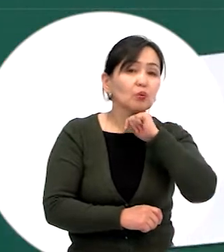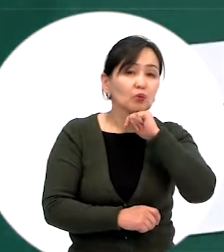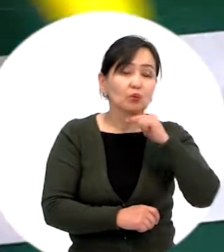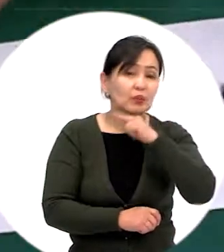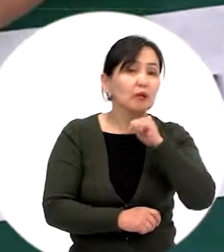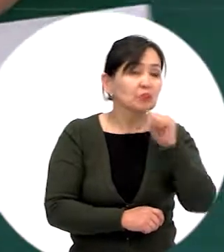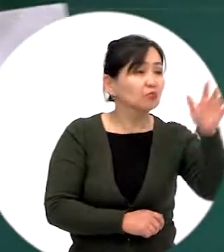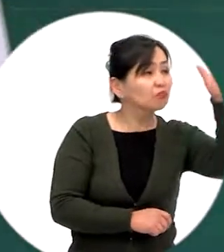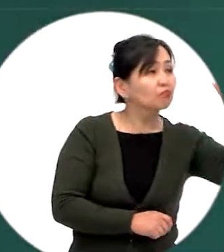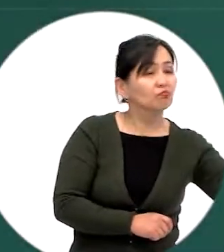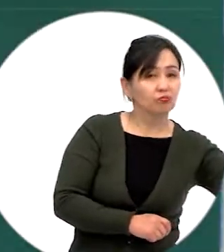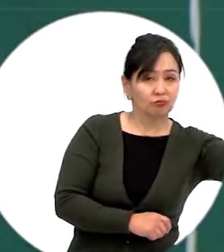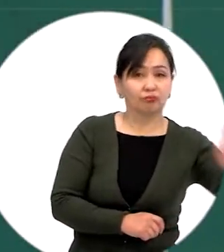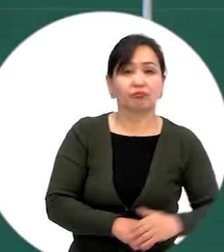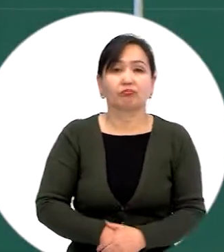хэсэгт орж байна.